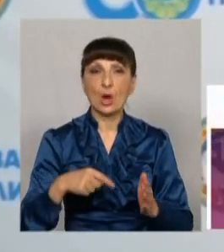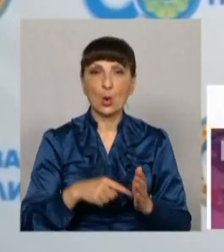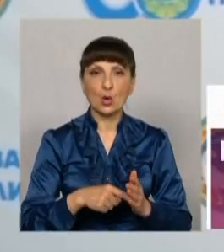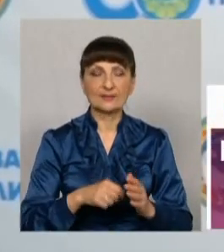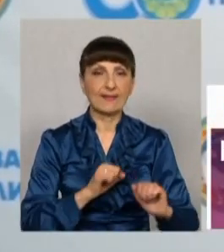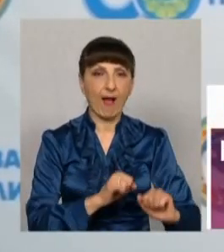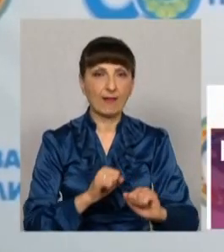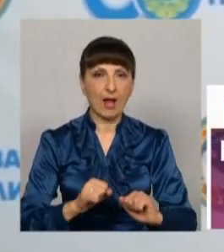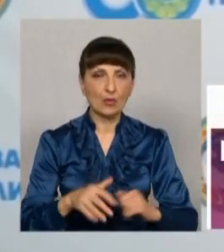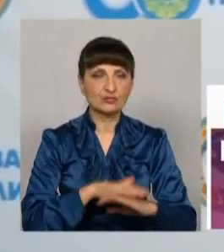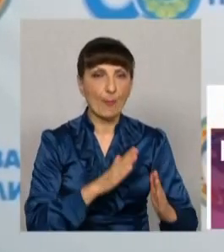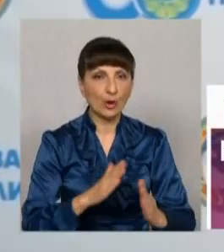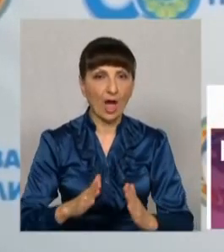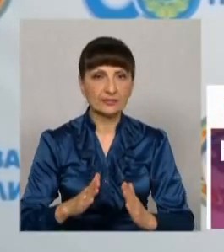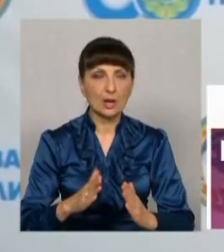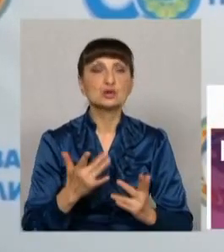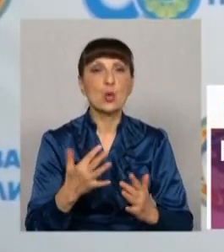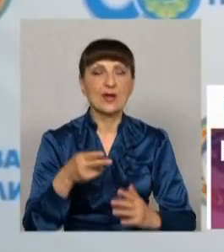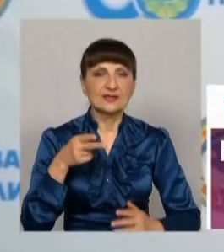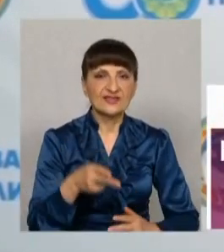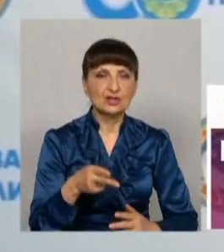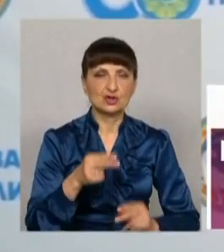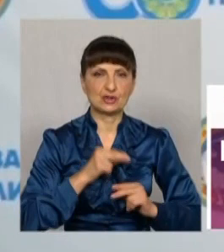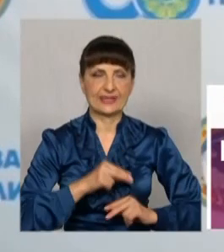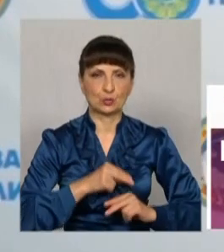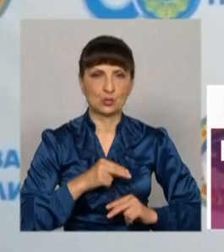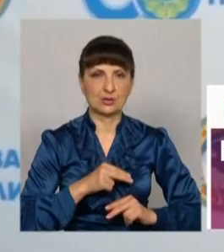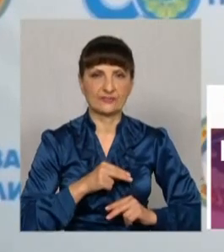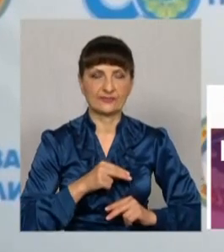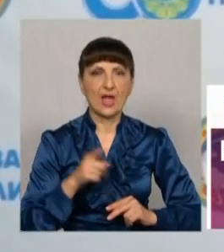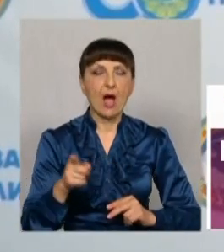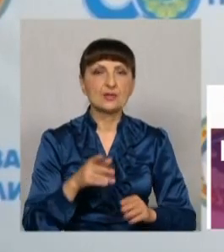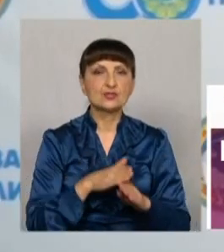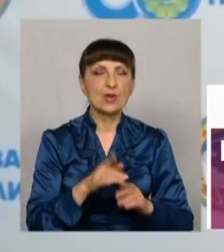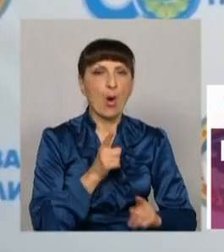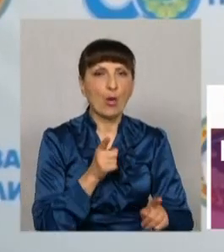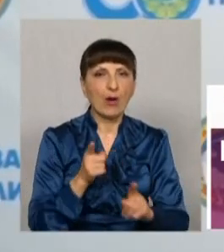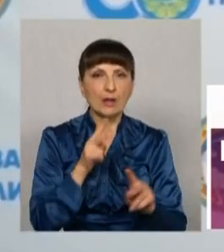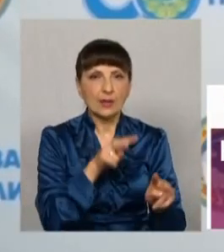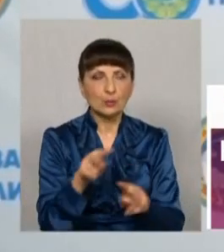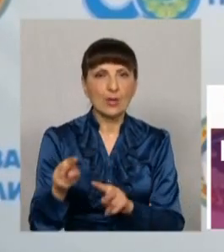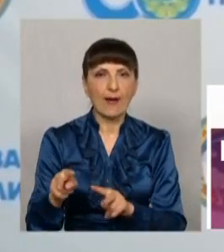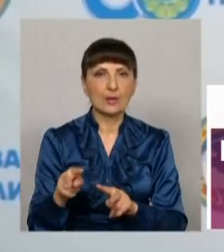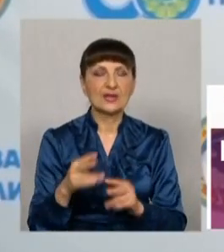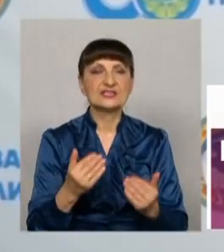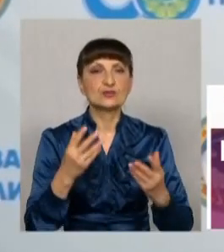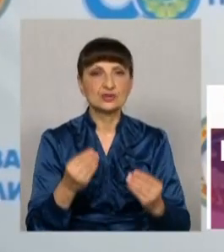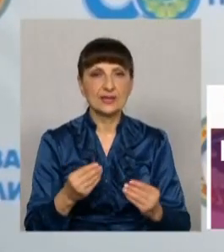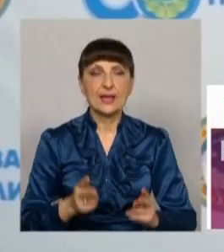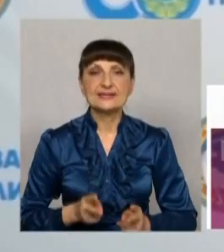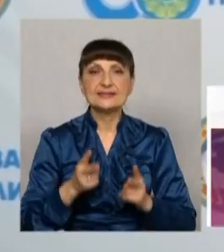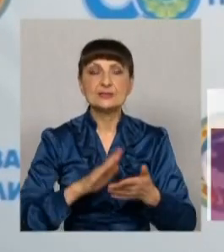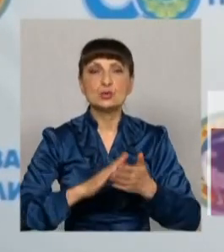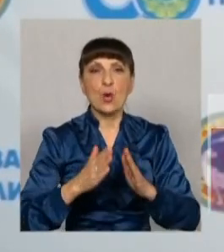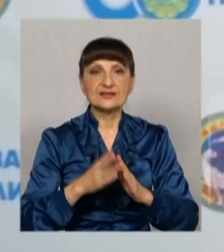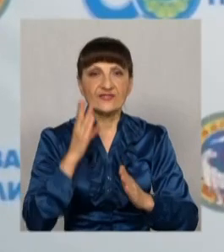охраны общественного порядка у нас выходит около 2000 сотрудников. Они осуществляют охрану общественного порядка. На сегодняшний день криминогенная ситуация в